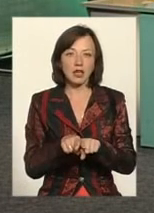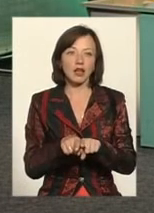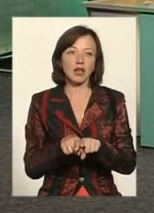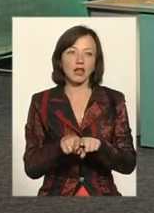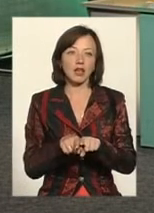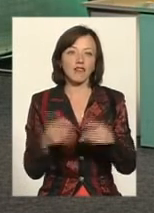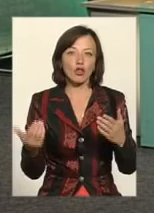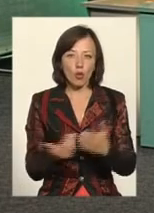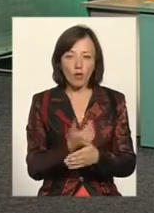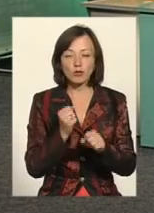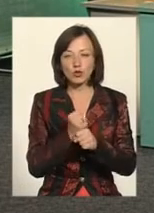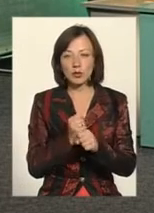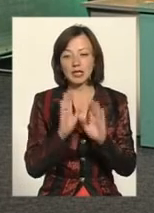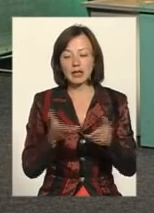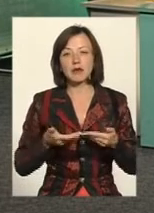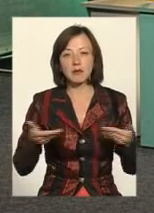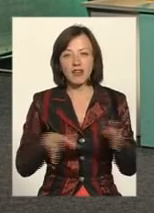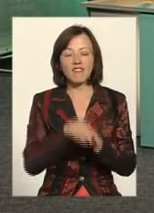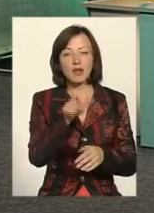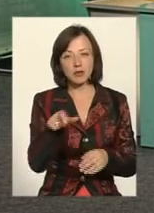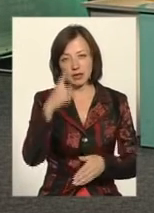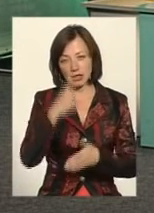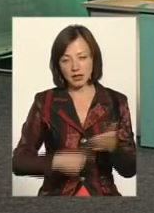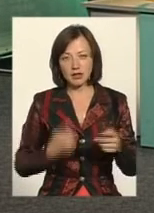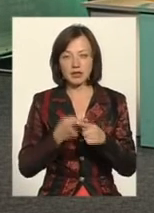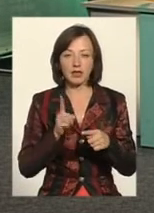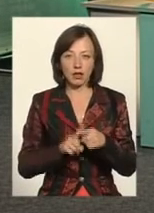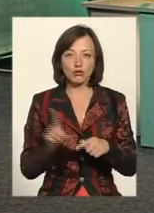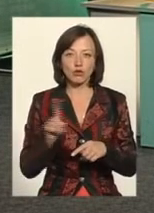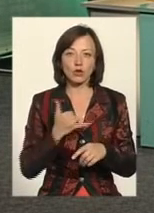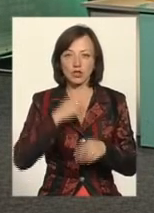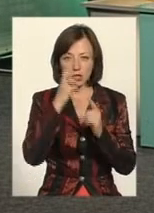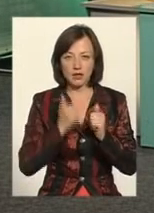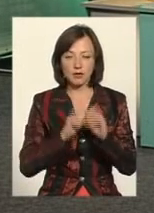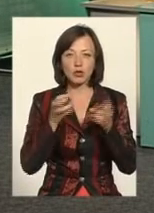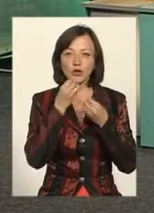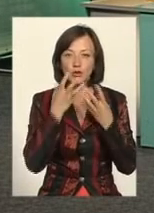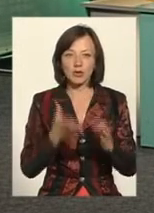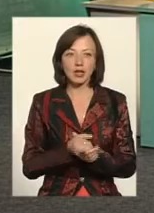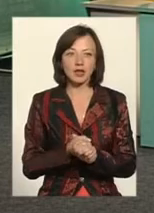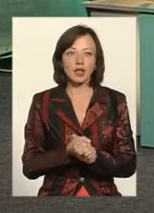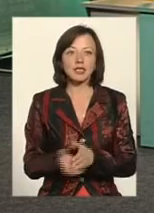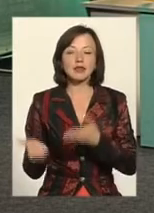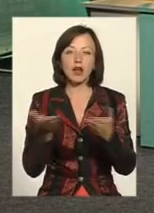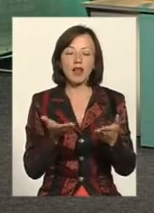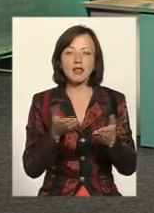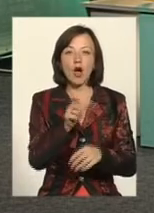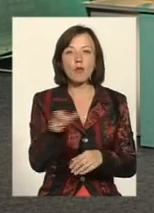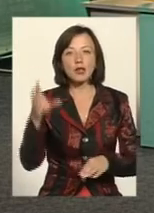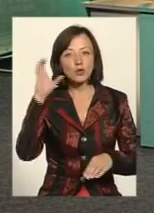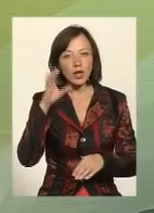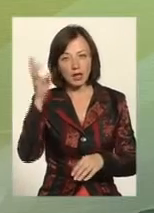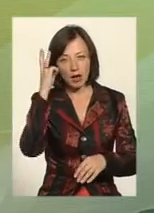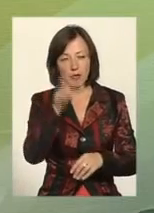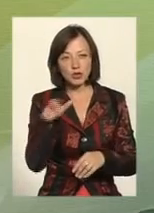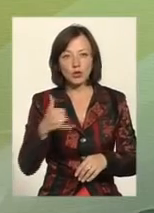І можемо зробити це тільки ми, виборці. Ми будемо надіятися на те, що у нашій країні все буде добре. Я без вашого дозволу хотів запросити на громадські слухання хмельничан.